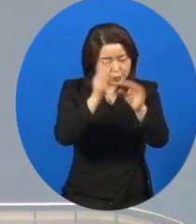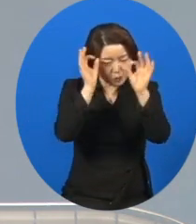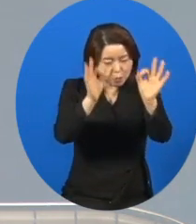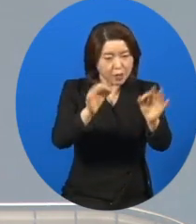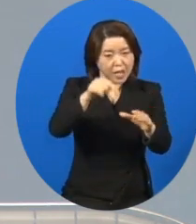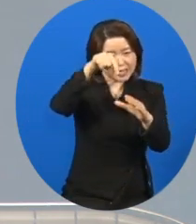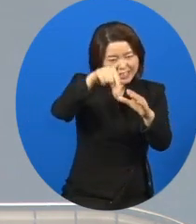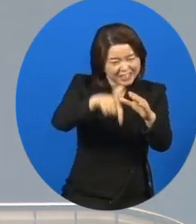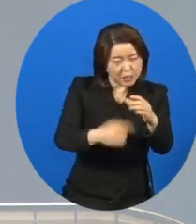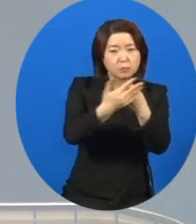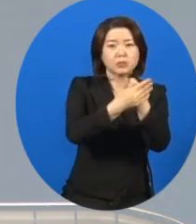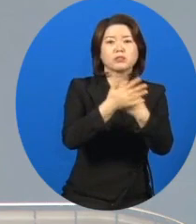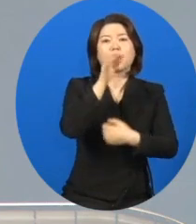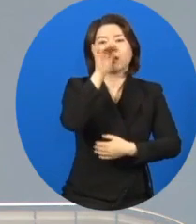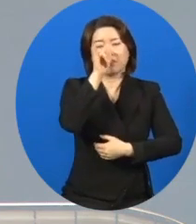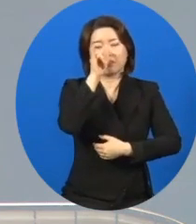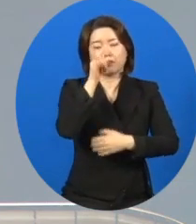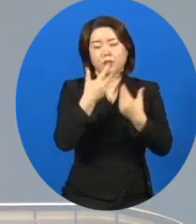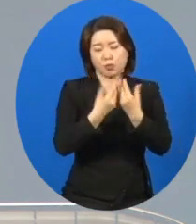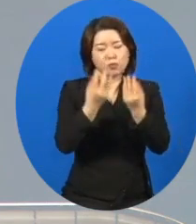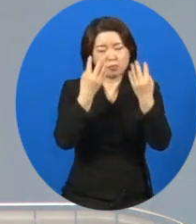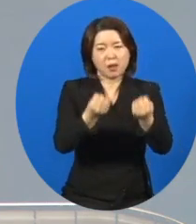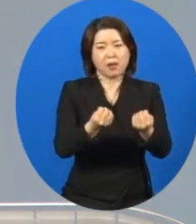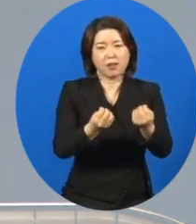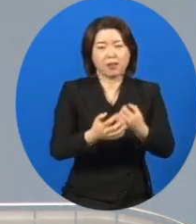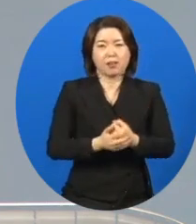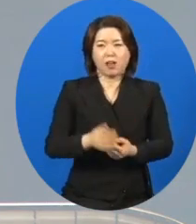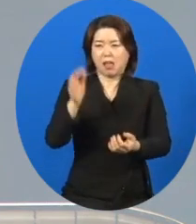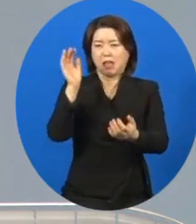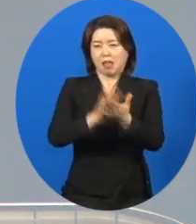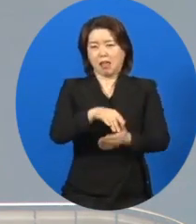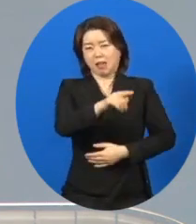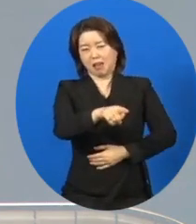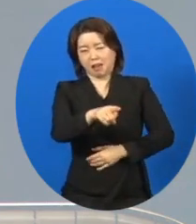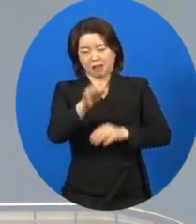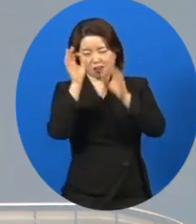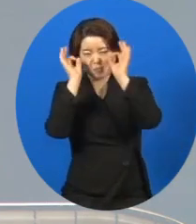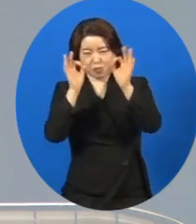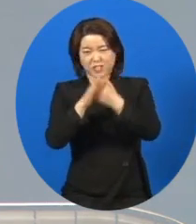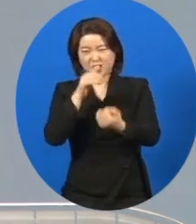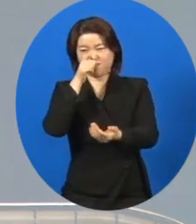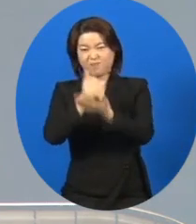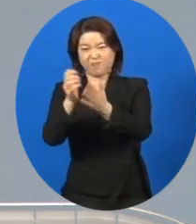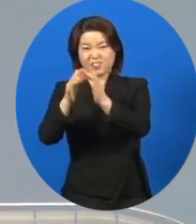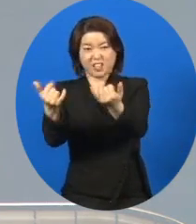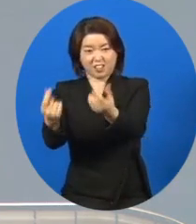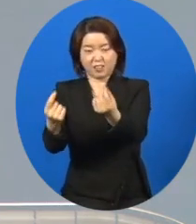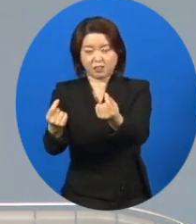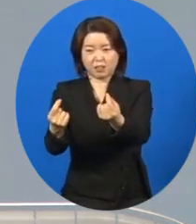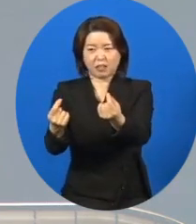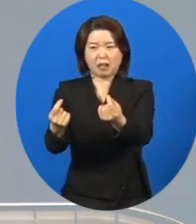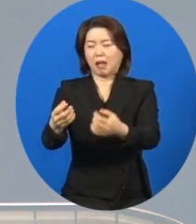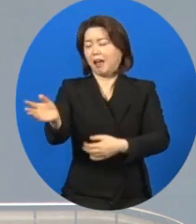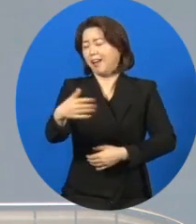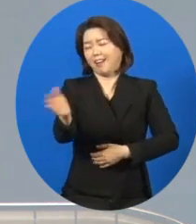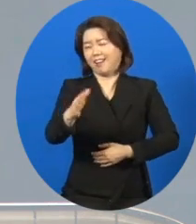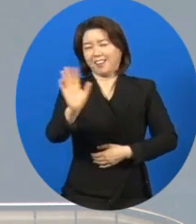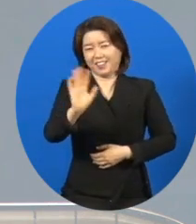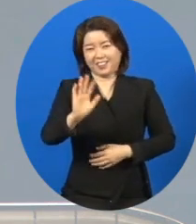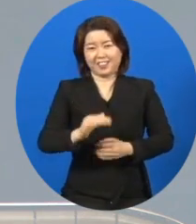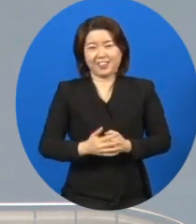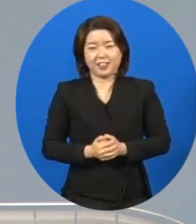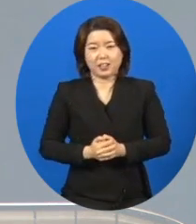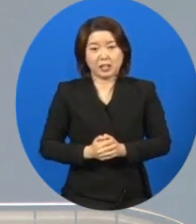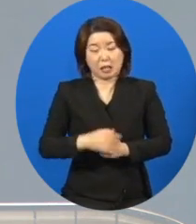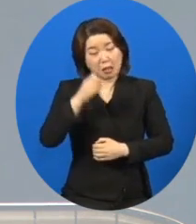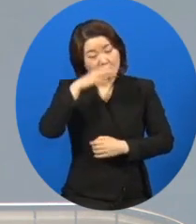은혜가 있는 경우가 많습니다. 아유, 보니까 범죄형이네. 그런 거 없습니다. 네. 아,